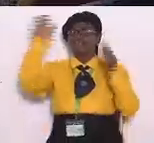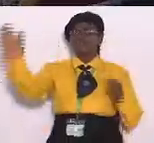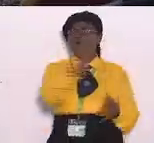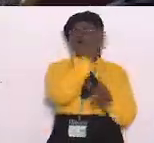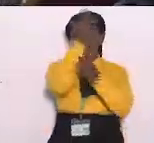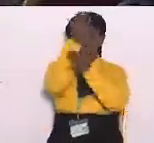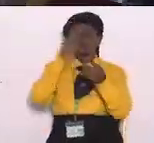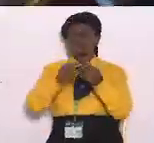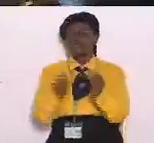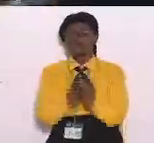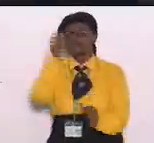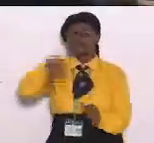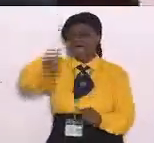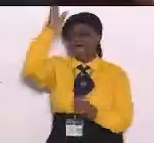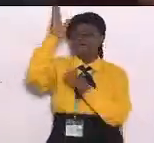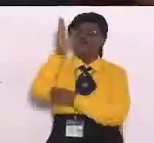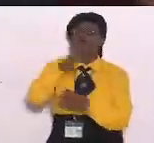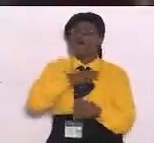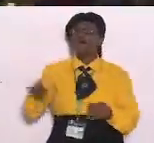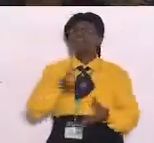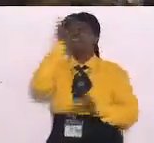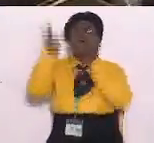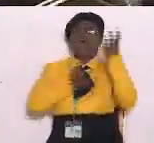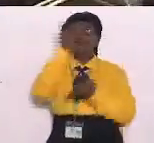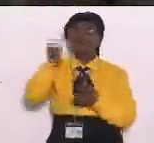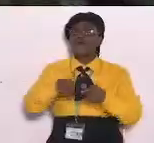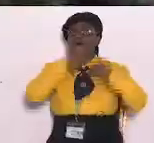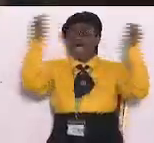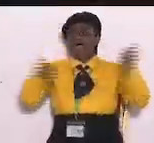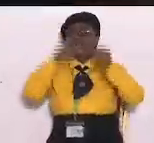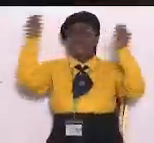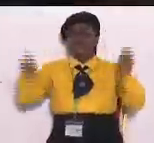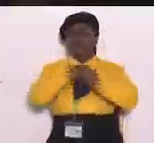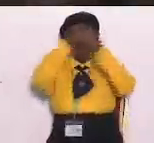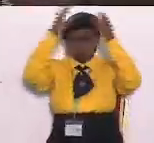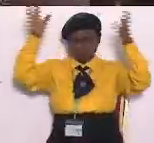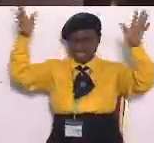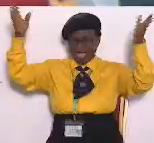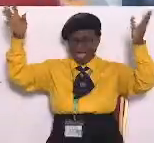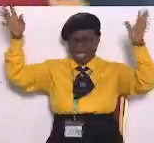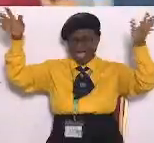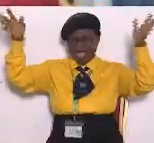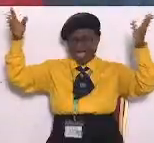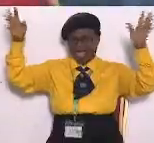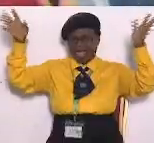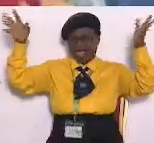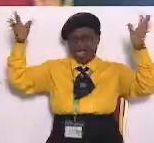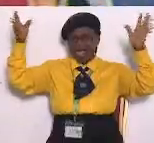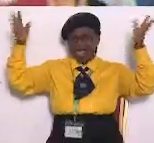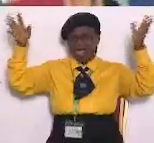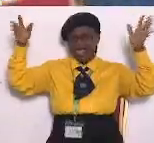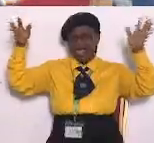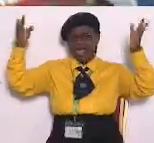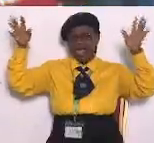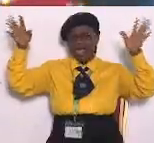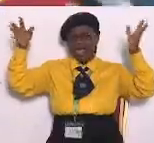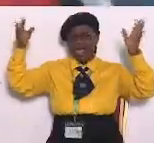là lè t main vers le toutpuissant et pr alléluia